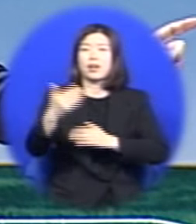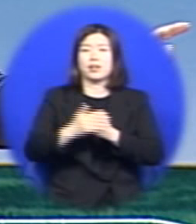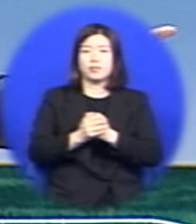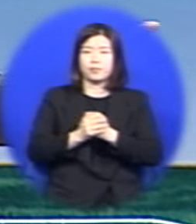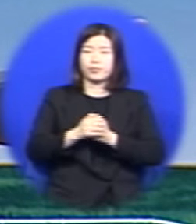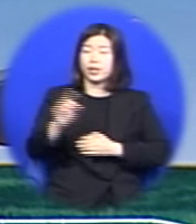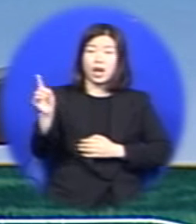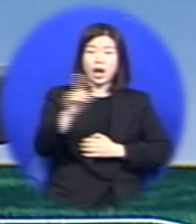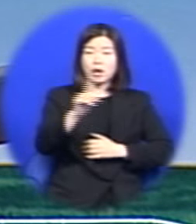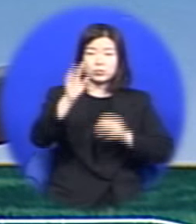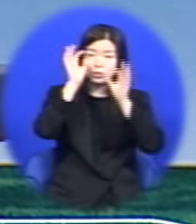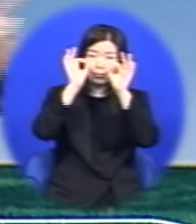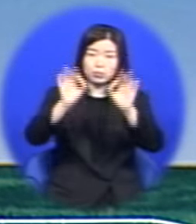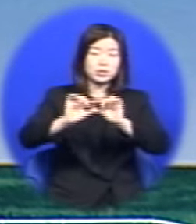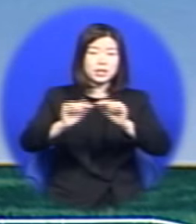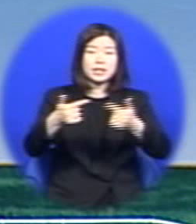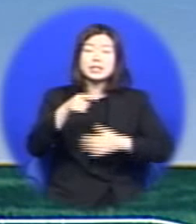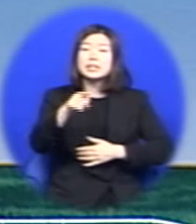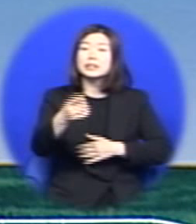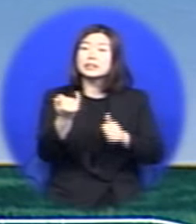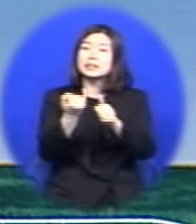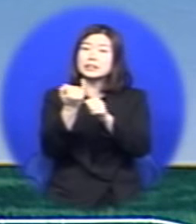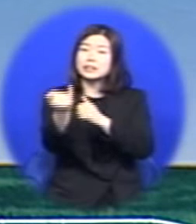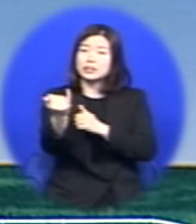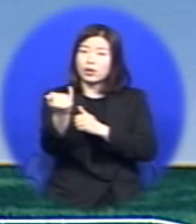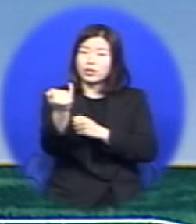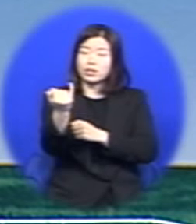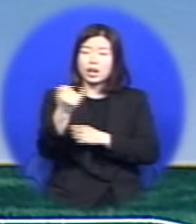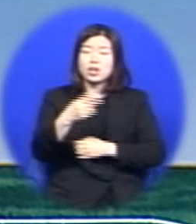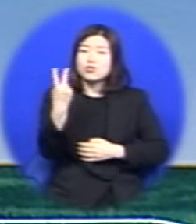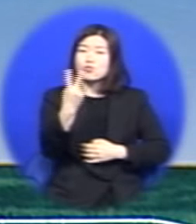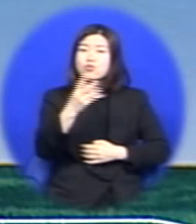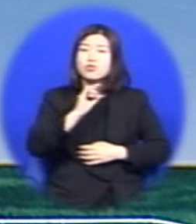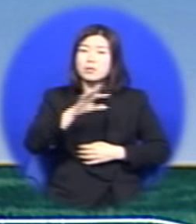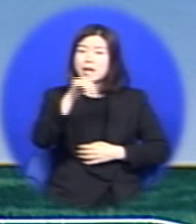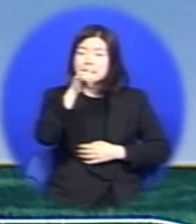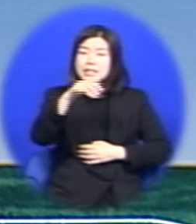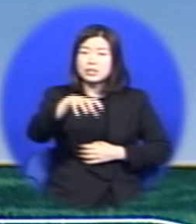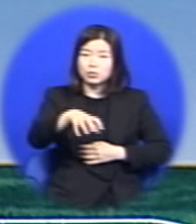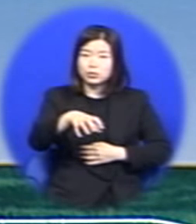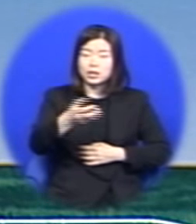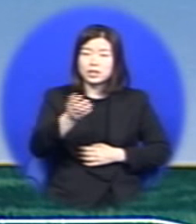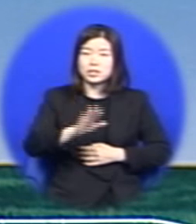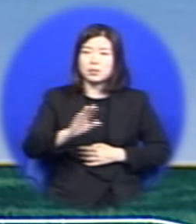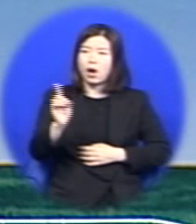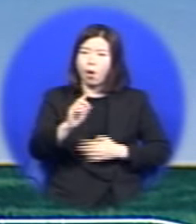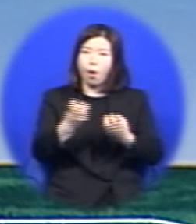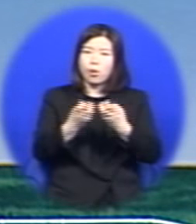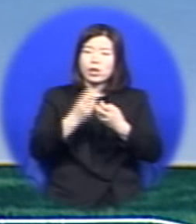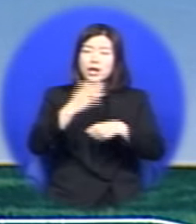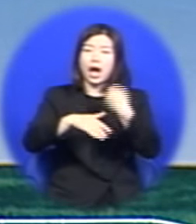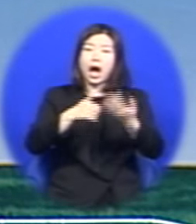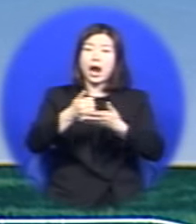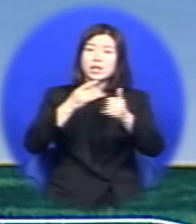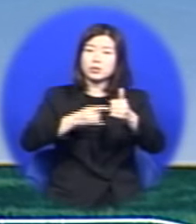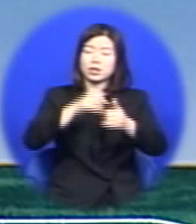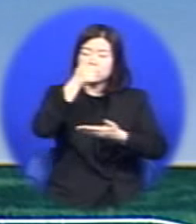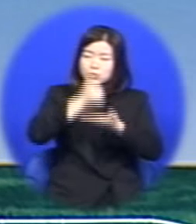아무도 보지 않는 그 여인과 둘만 있는 자리지만 내가 어떻게 하나님께 죄를 지으리까?